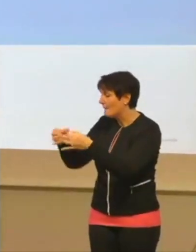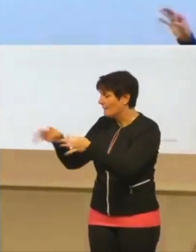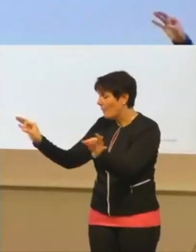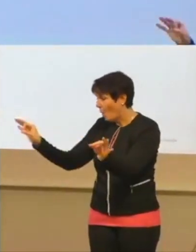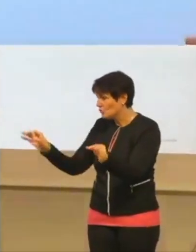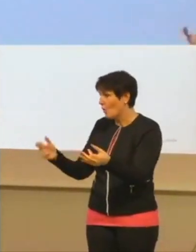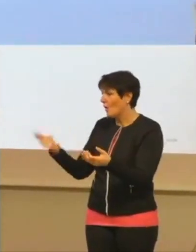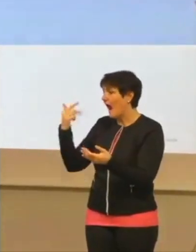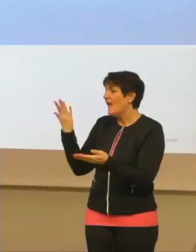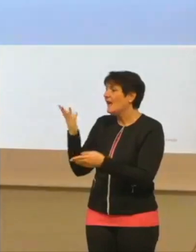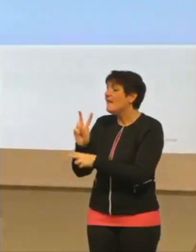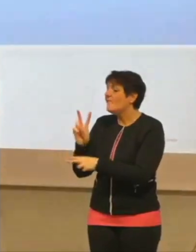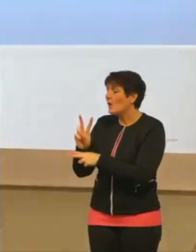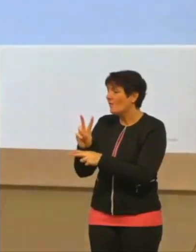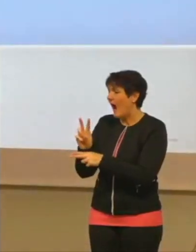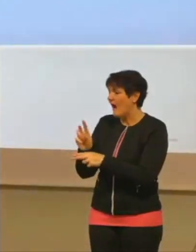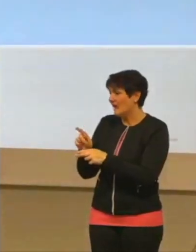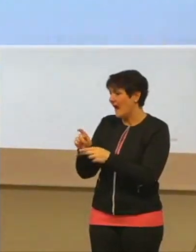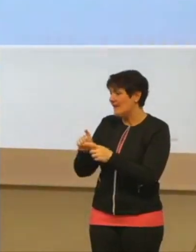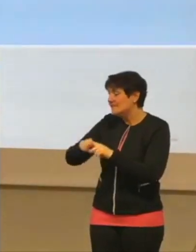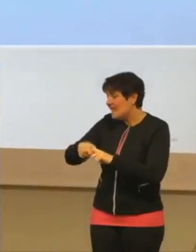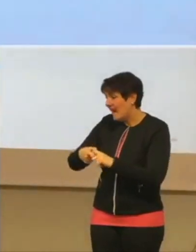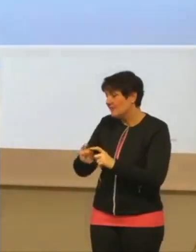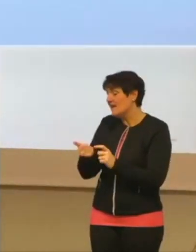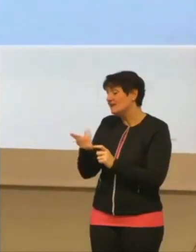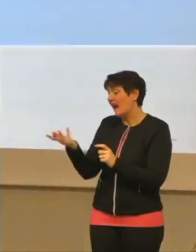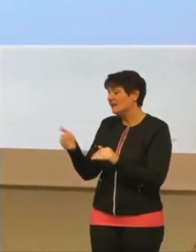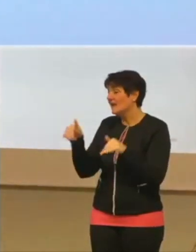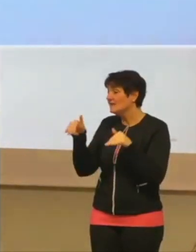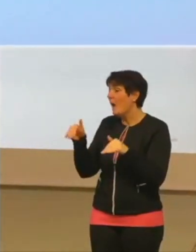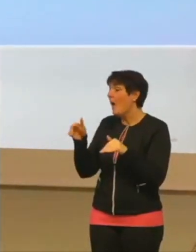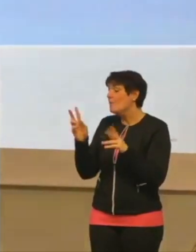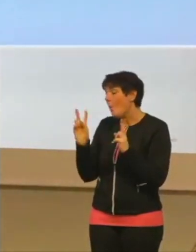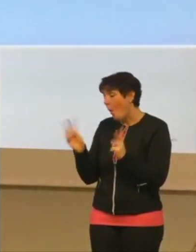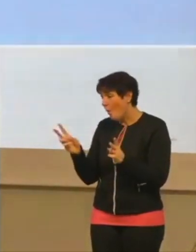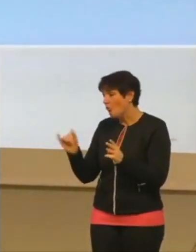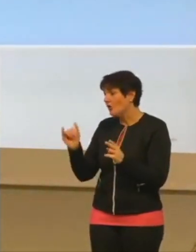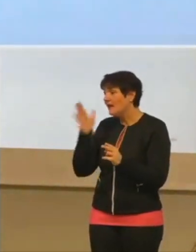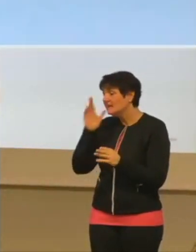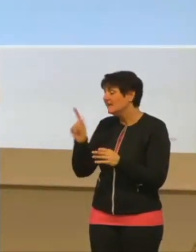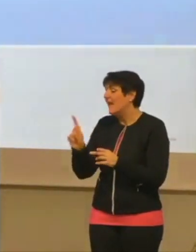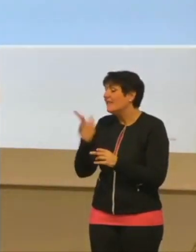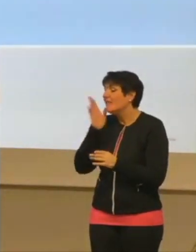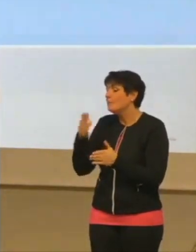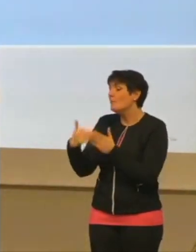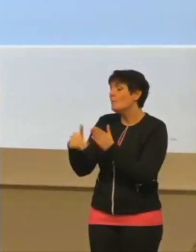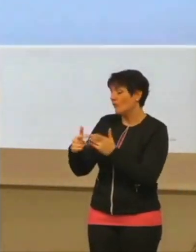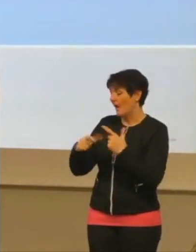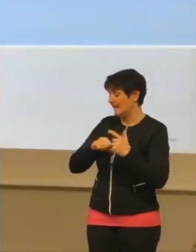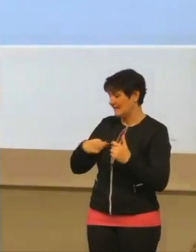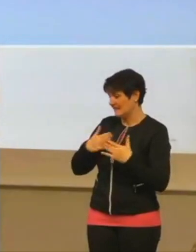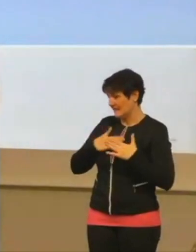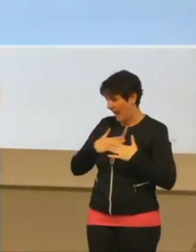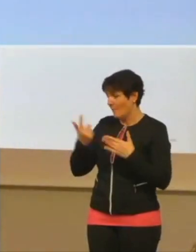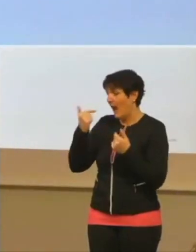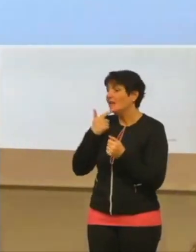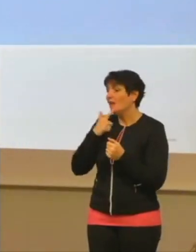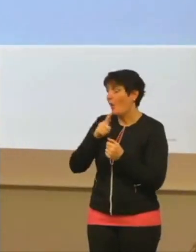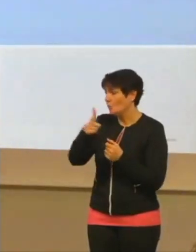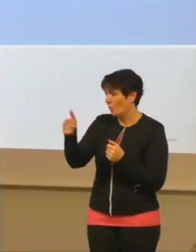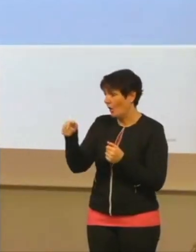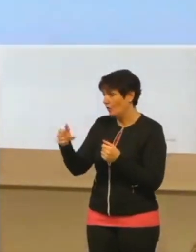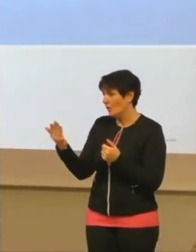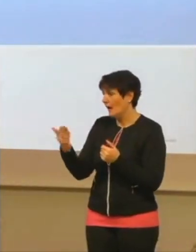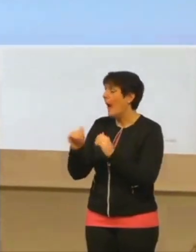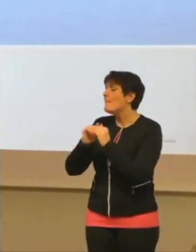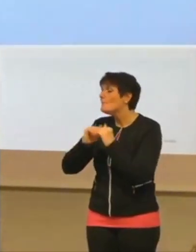uporabiti posebna varovalna sredstva, s katerim se mu onemogoči, da bi poškodoval sebe ali koga drugega. Govorimo o